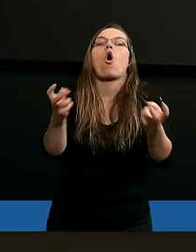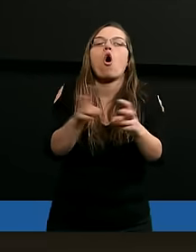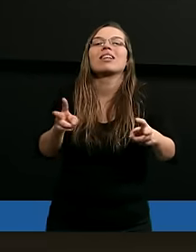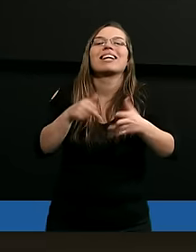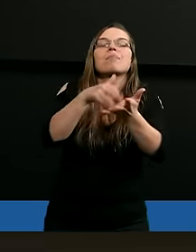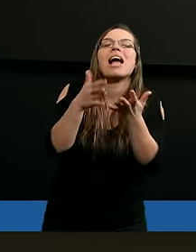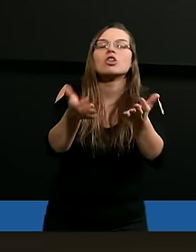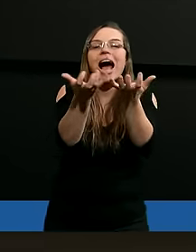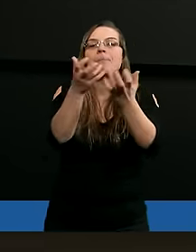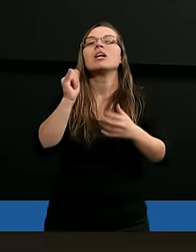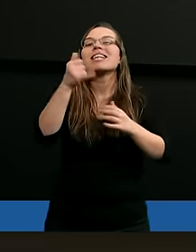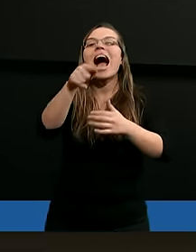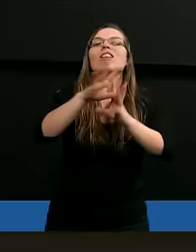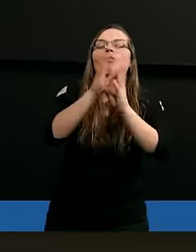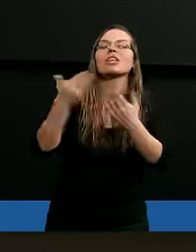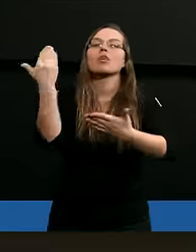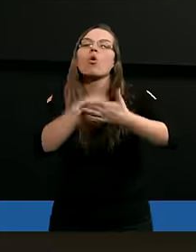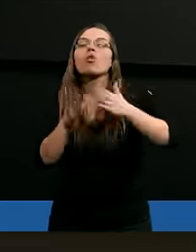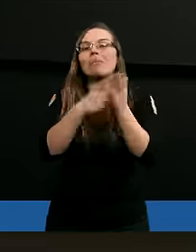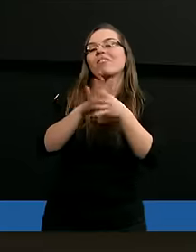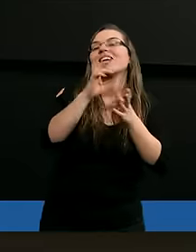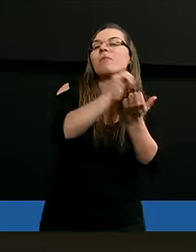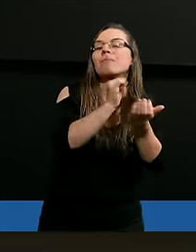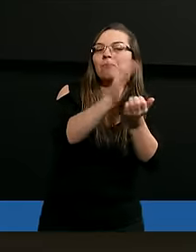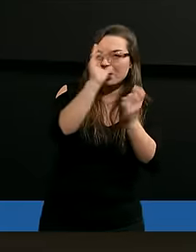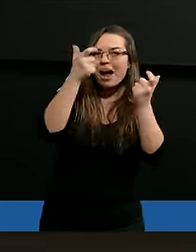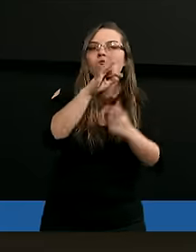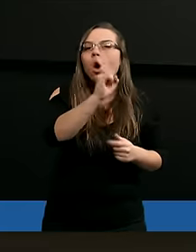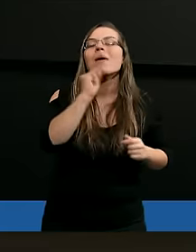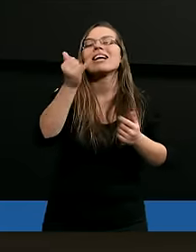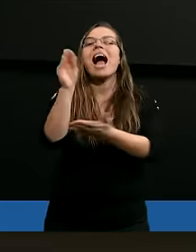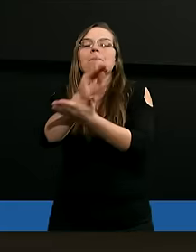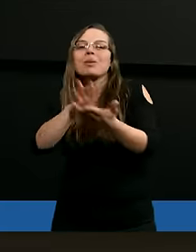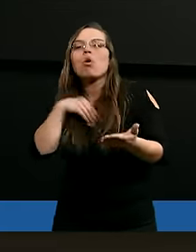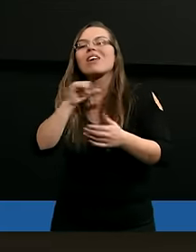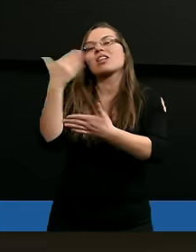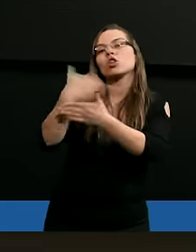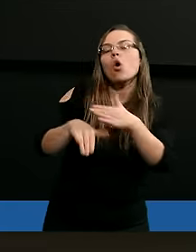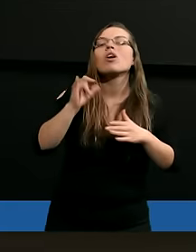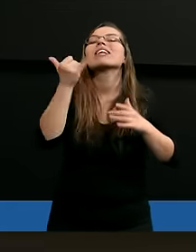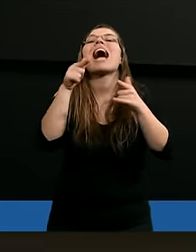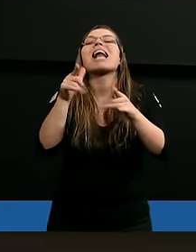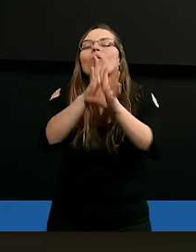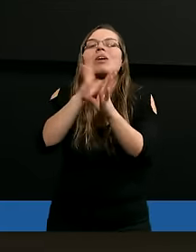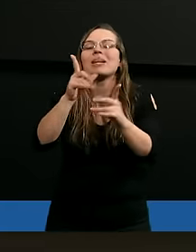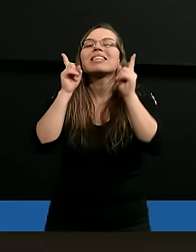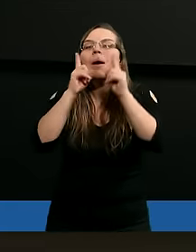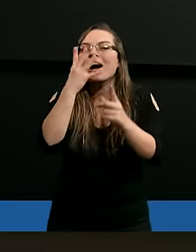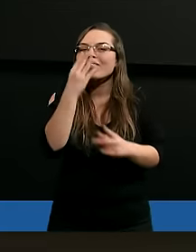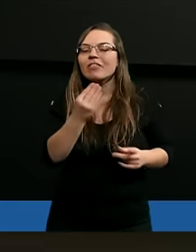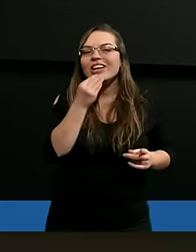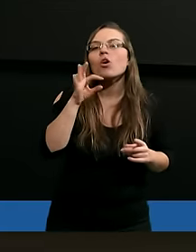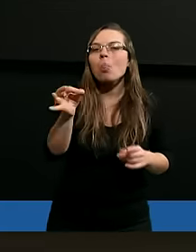się skończy i jak to się skończyło w przypadku Hioba i jak się Pismo Święte kończy, jak to będzie cudnie. Ale nieraz może być